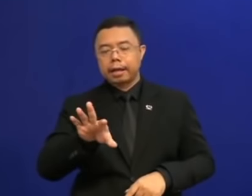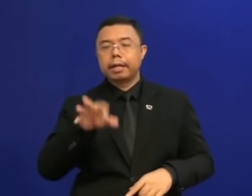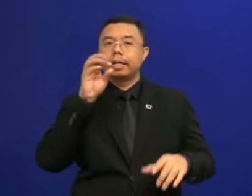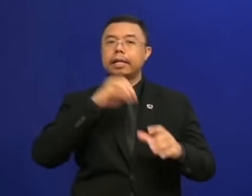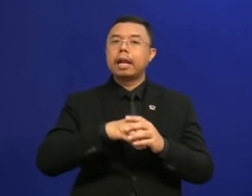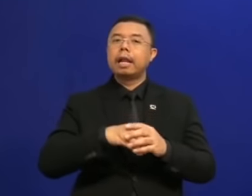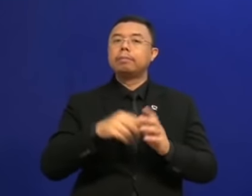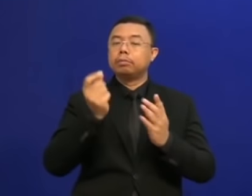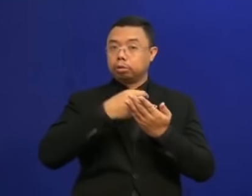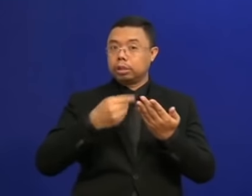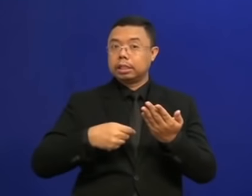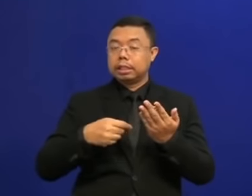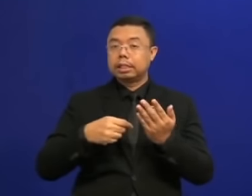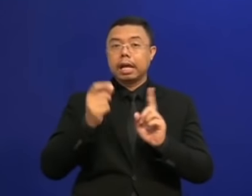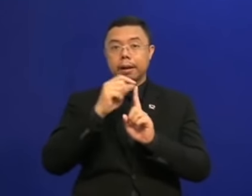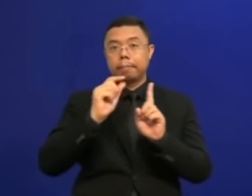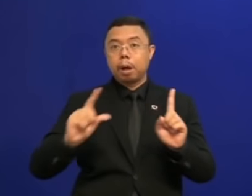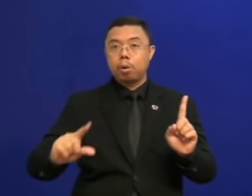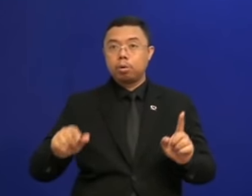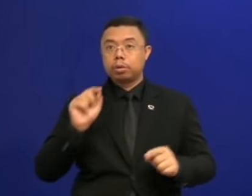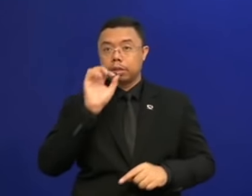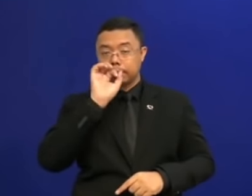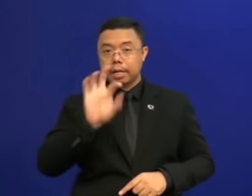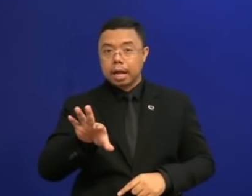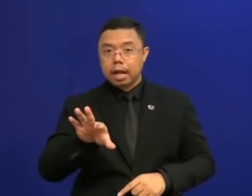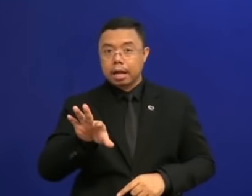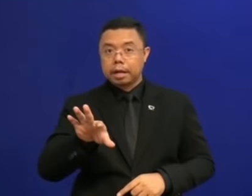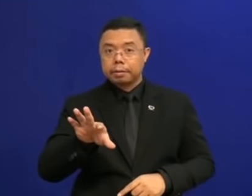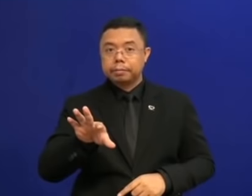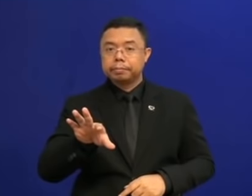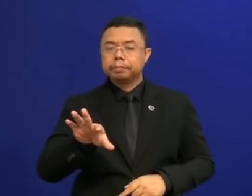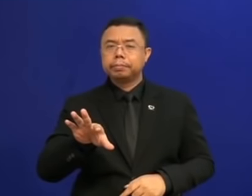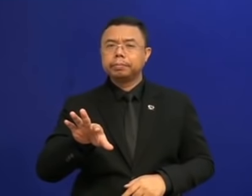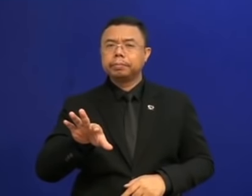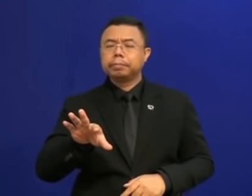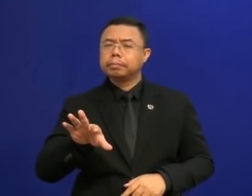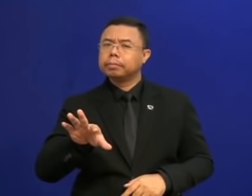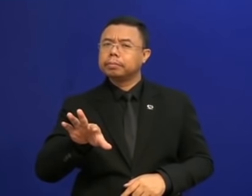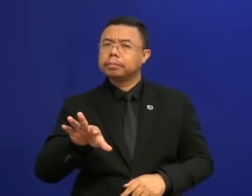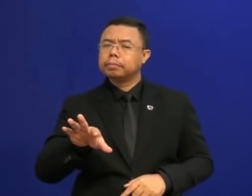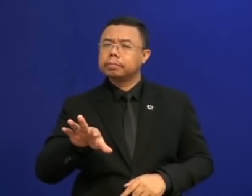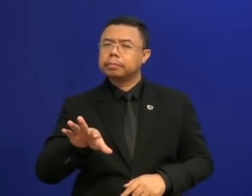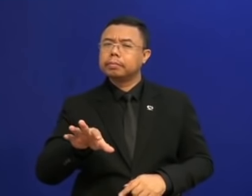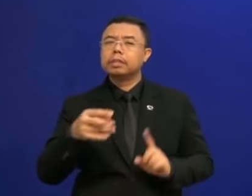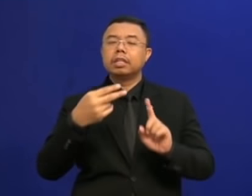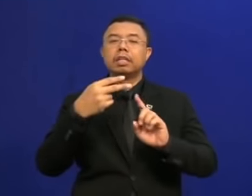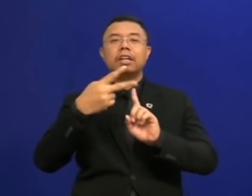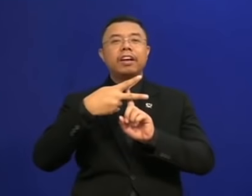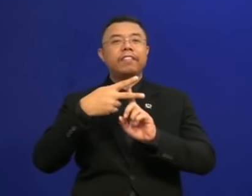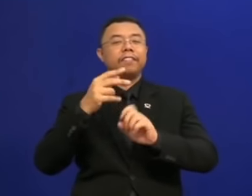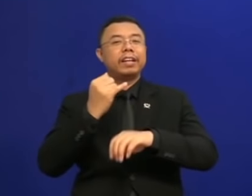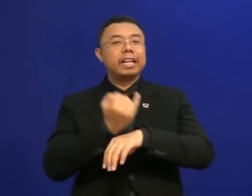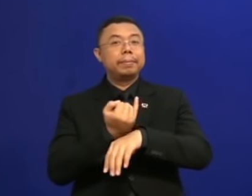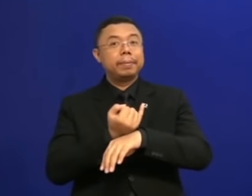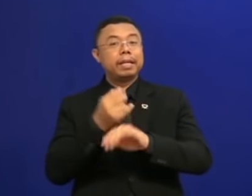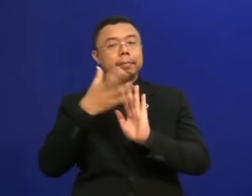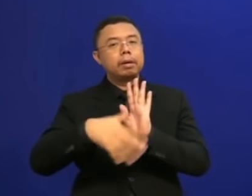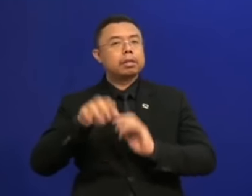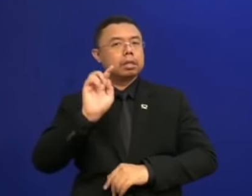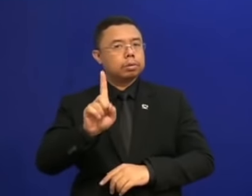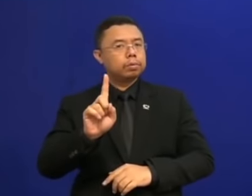di dalam tulisannya itu, saudara, ya, di dalam tulisannya di Filipi pasal 1